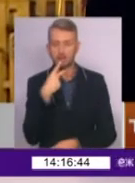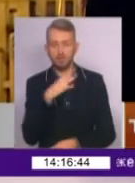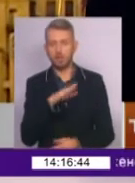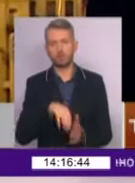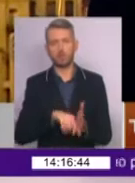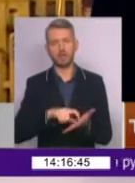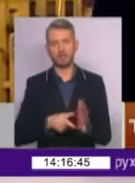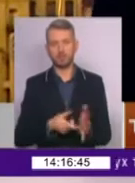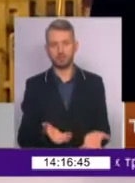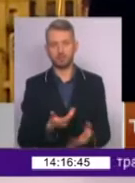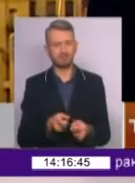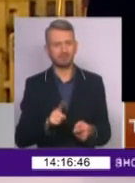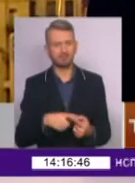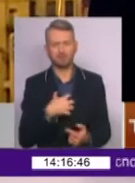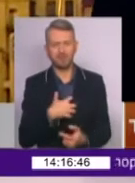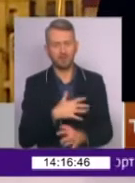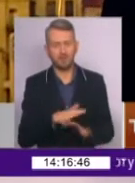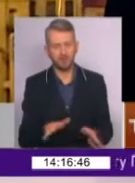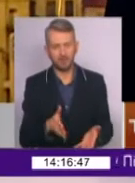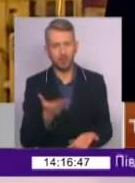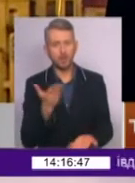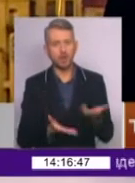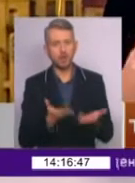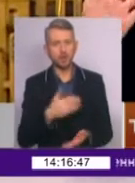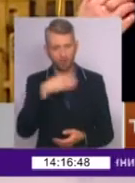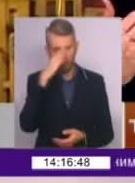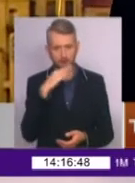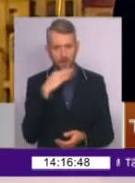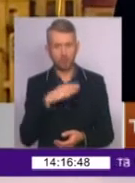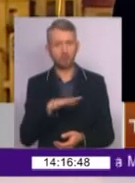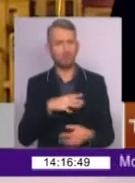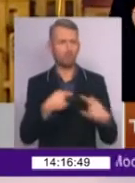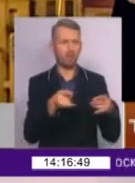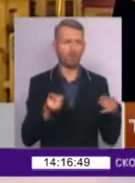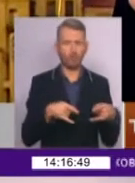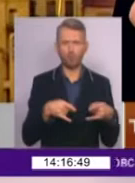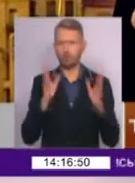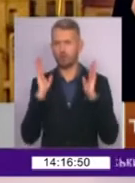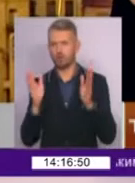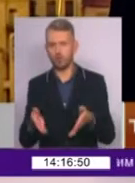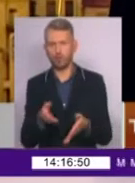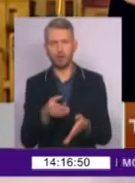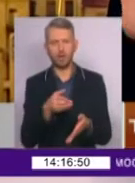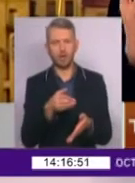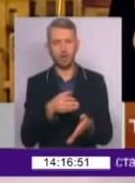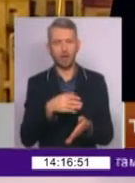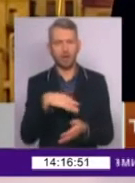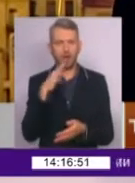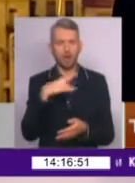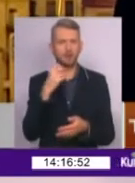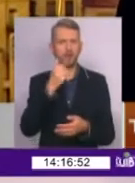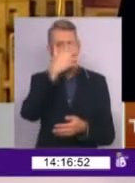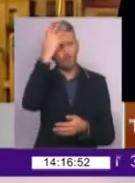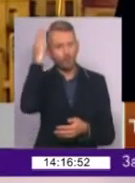квартирі, це не має значення. Якщо тато зайшов з балкону, з коридору, він містить на своєму волосі,